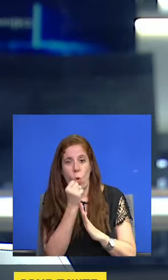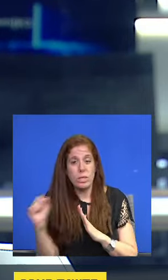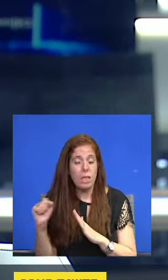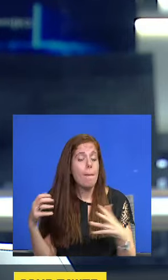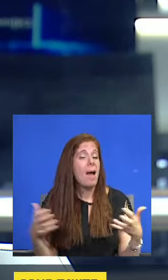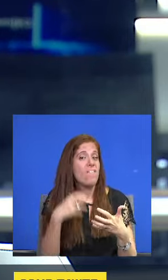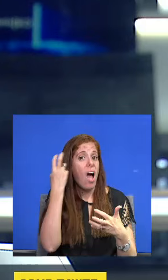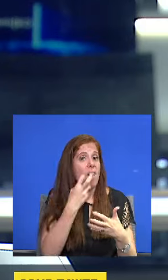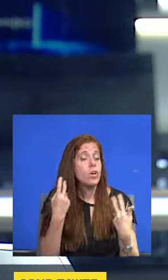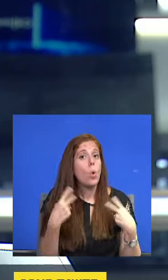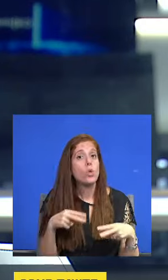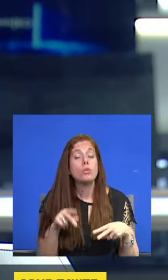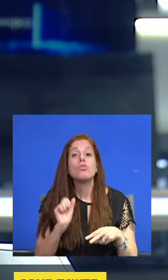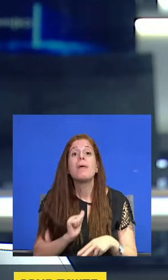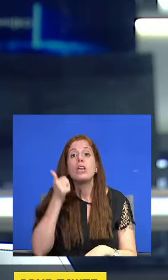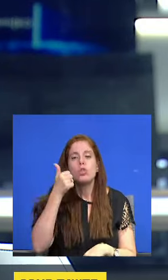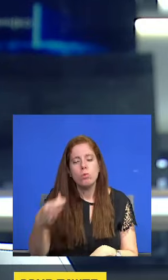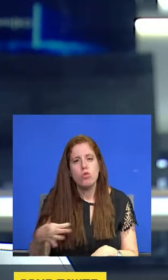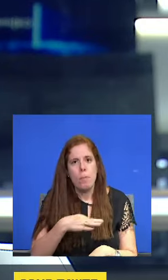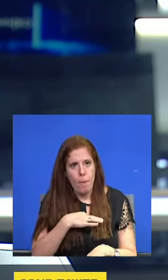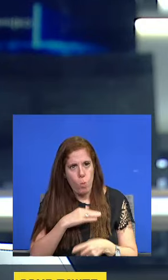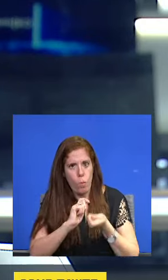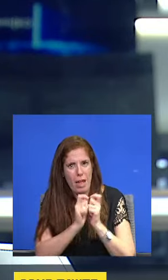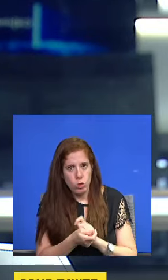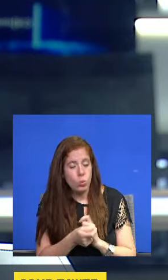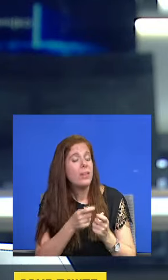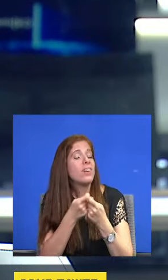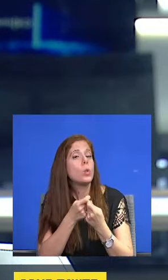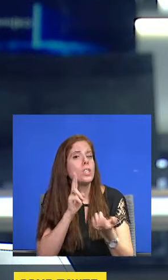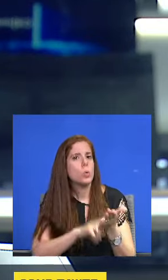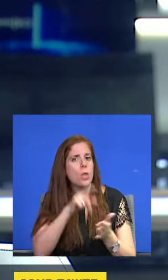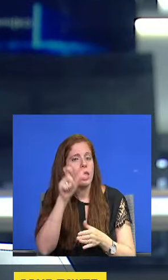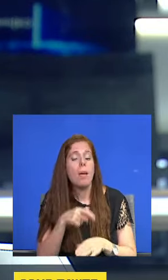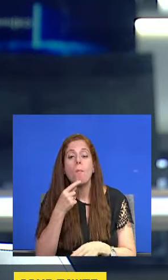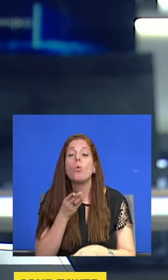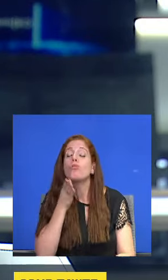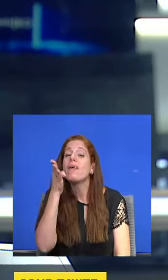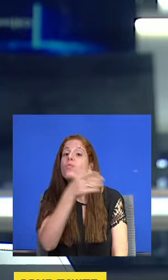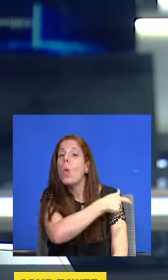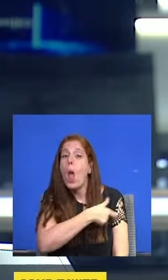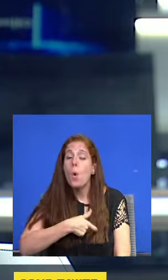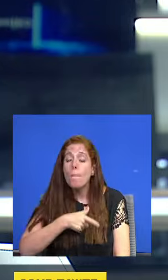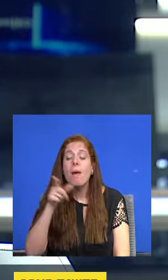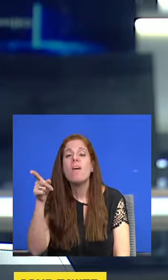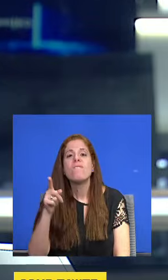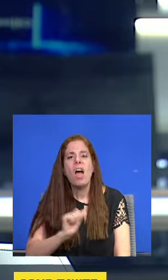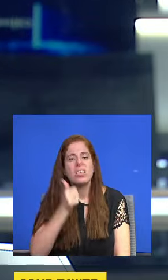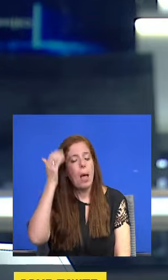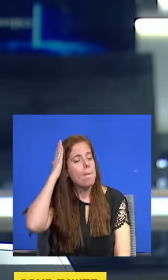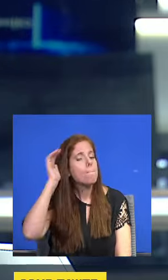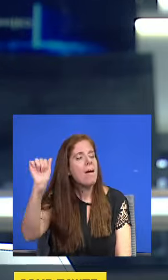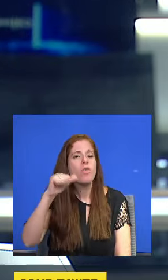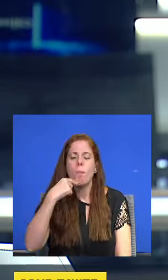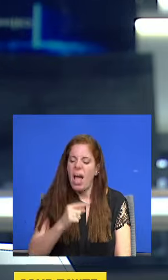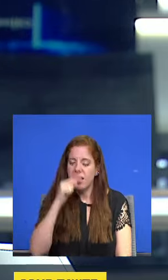שהם הראשונים שיפגעו מהשינוי הזה. ארגוני זכויות אדם הודיעו שיפנו לאום, והשר בן גביר אומר היום, אני גאה במהלך הזה.